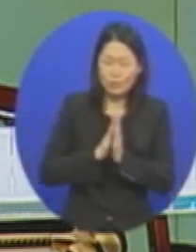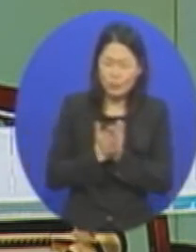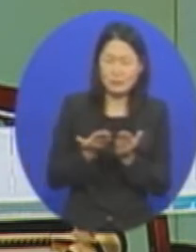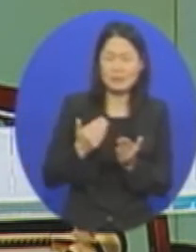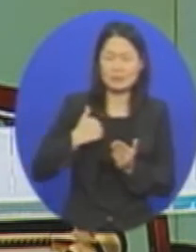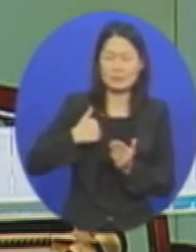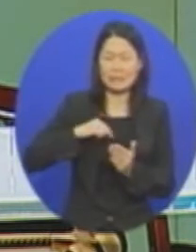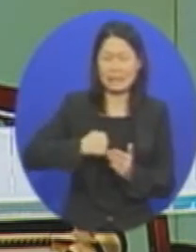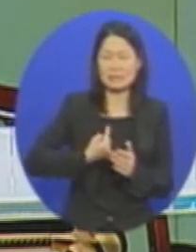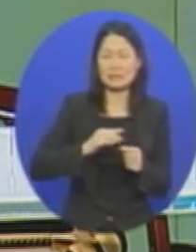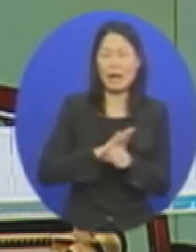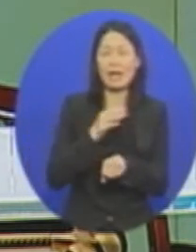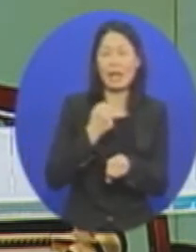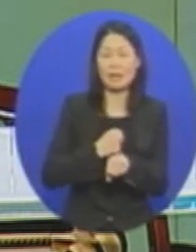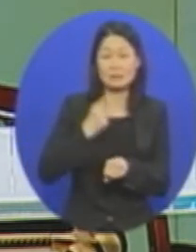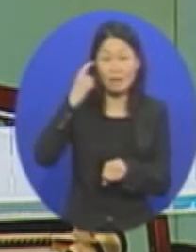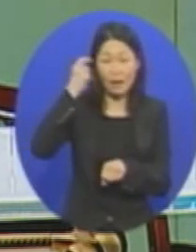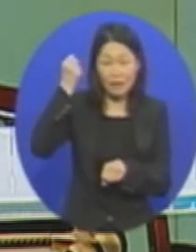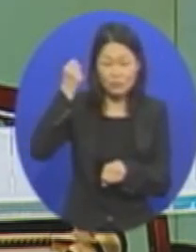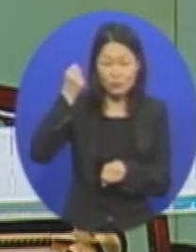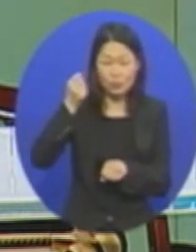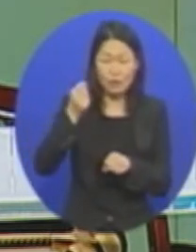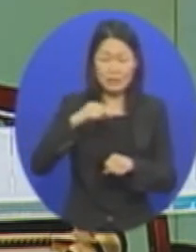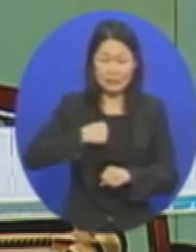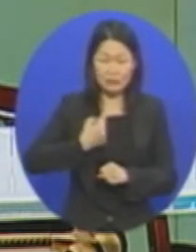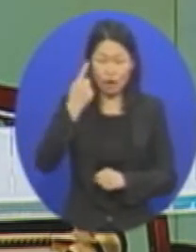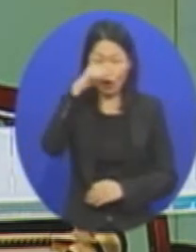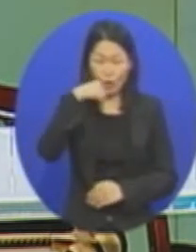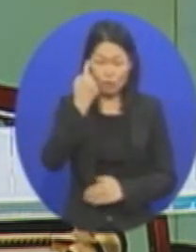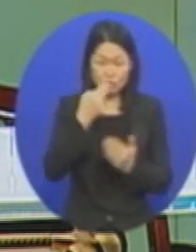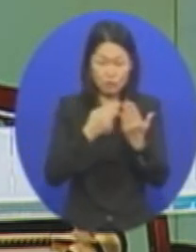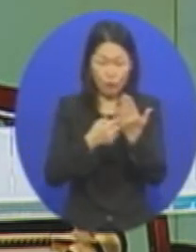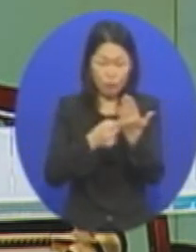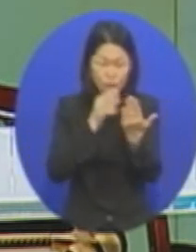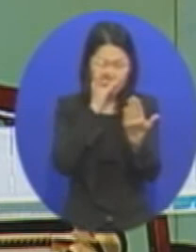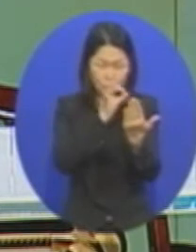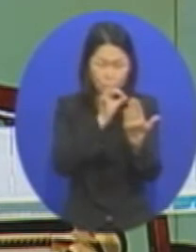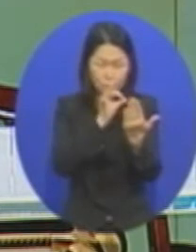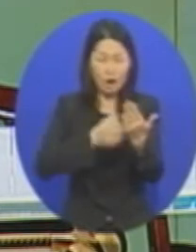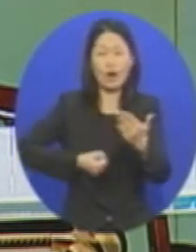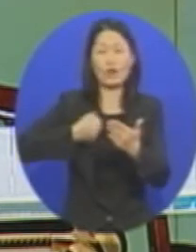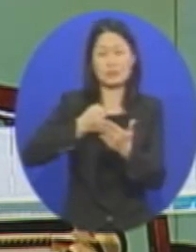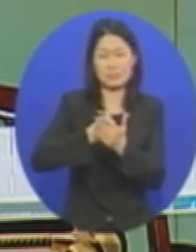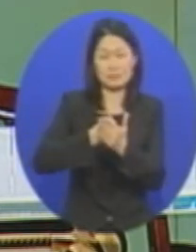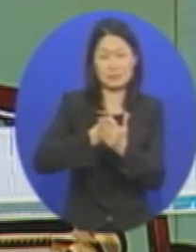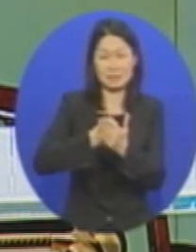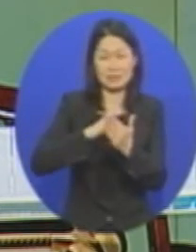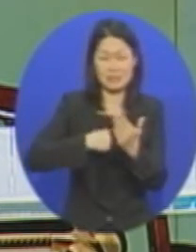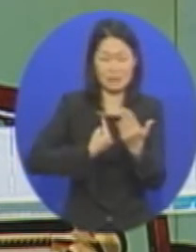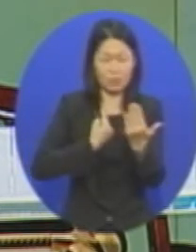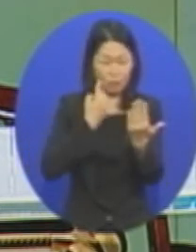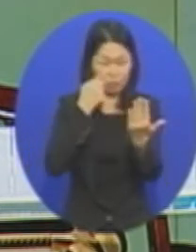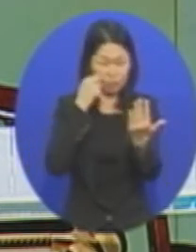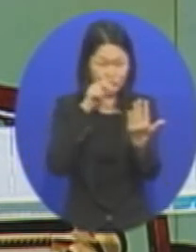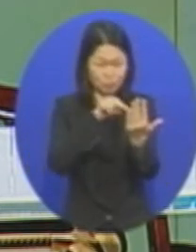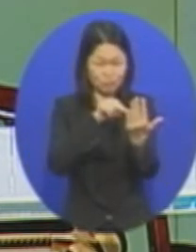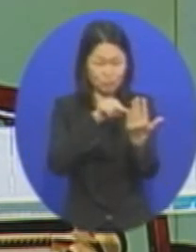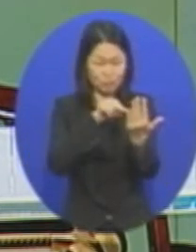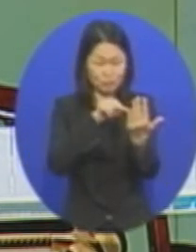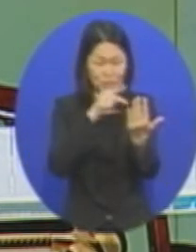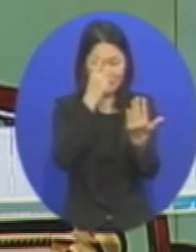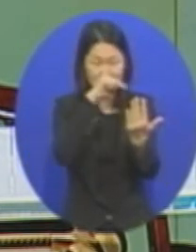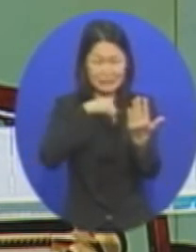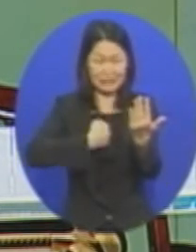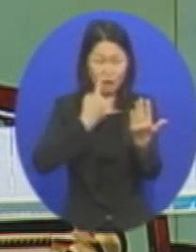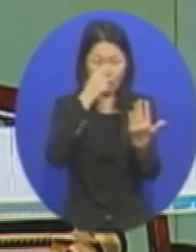자기 얼굴을 거울이 볼 결단할 해요 거울에 비친 자기 얼굴을 볼